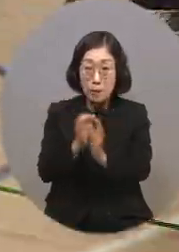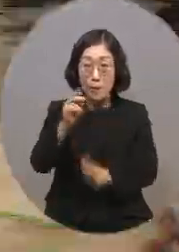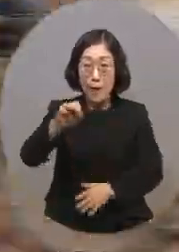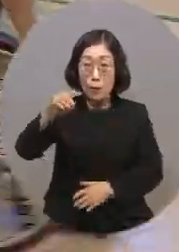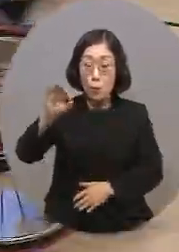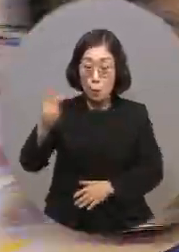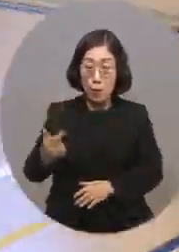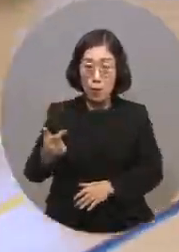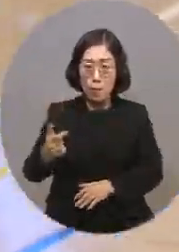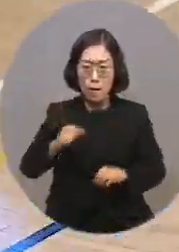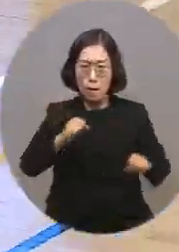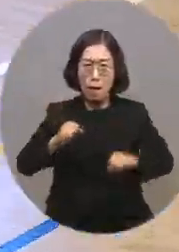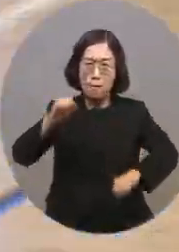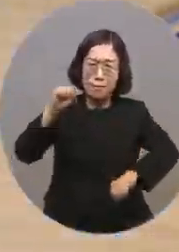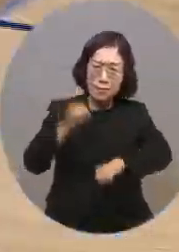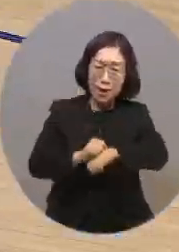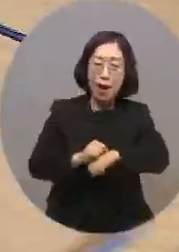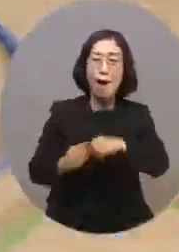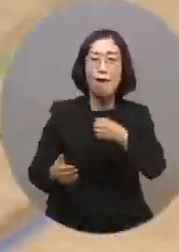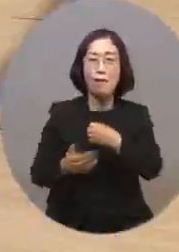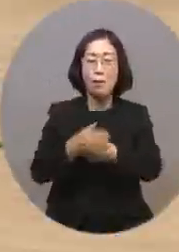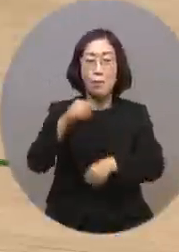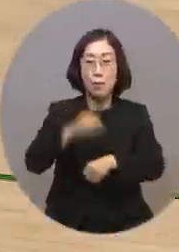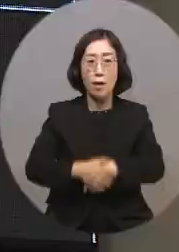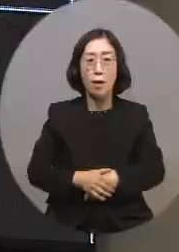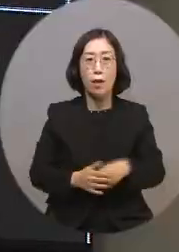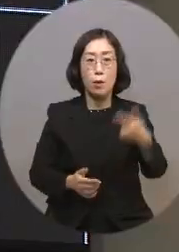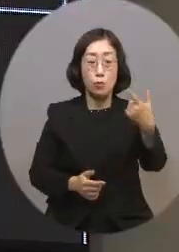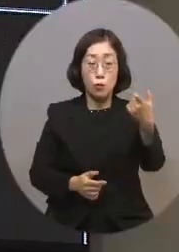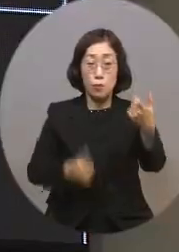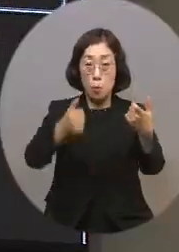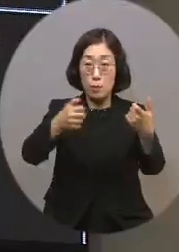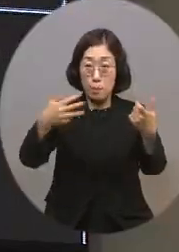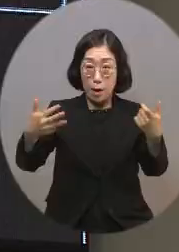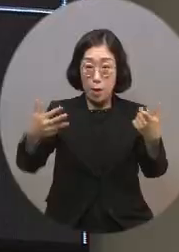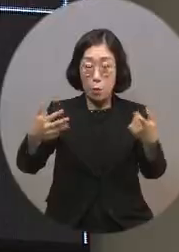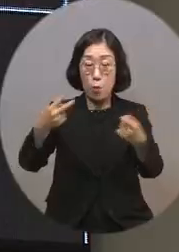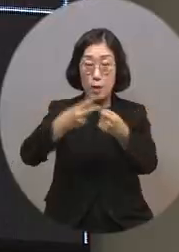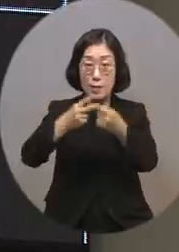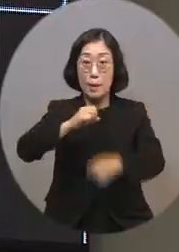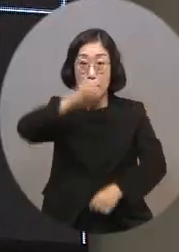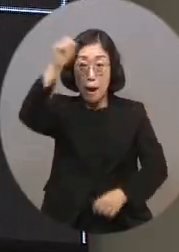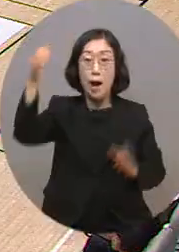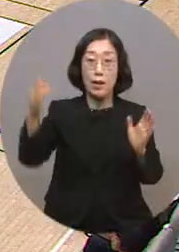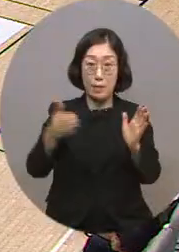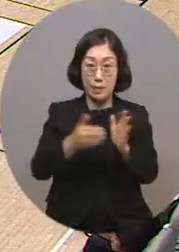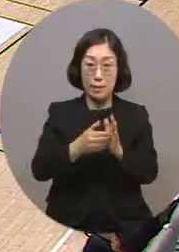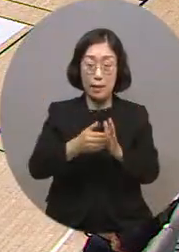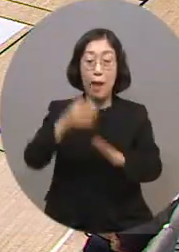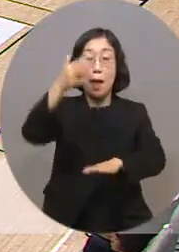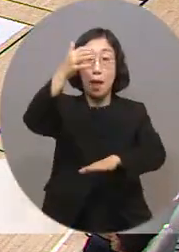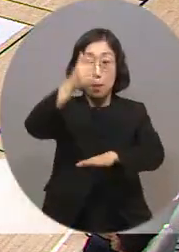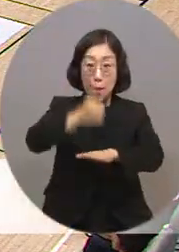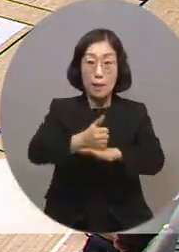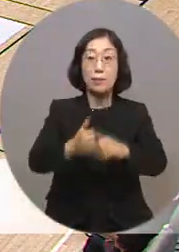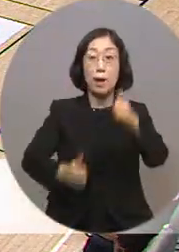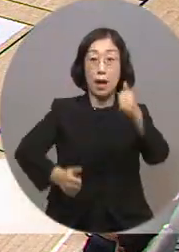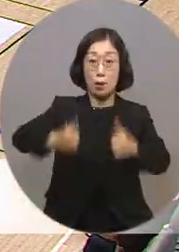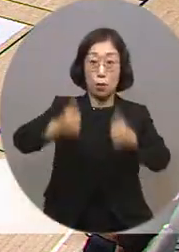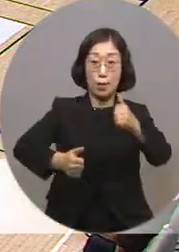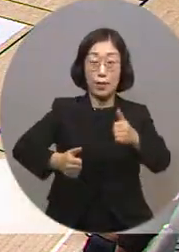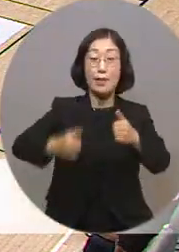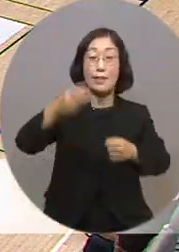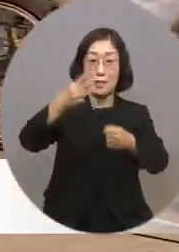절정의 경기력을 선보이며 66대 58로 승리를 거뒀습니다. 이제 최후의 승자가 정해질